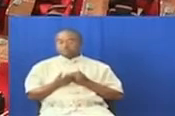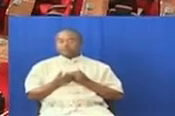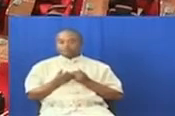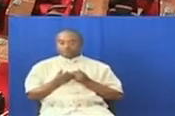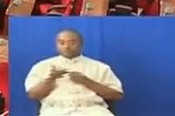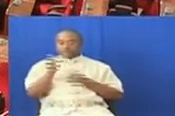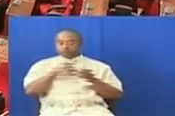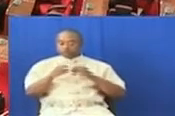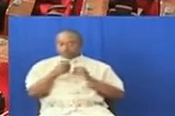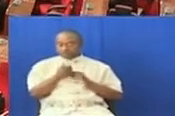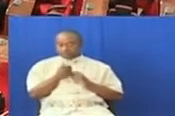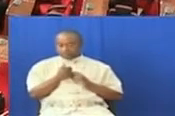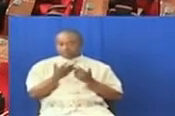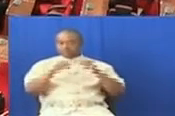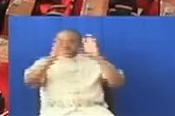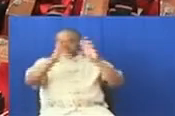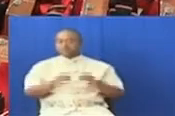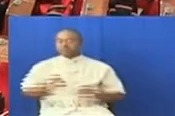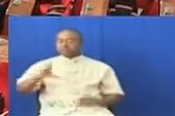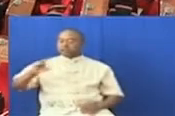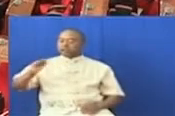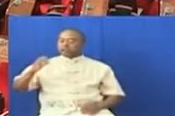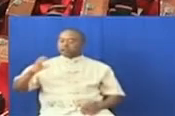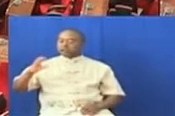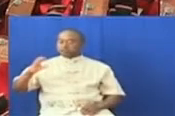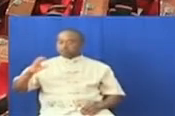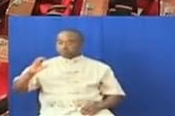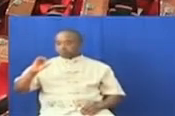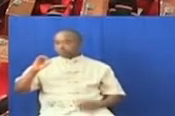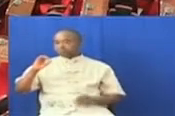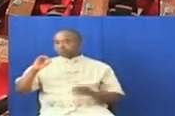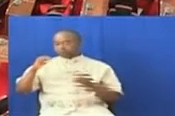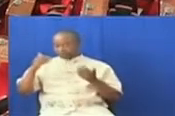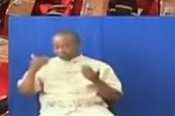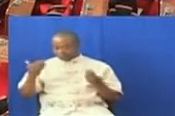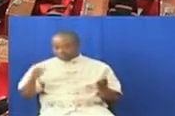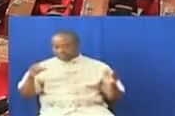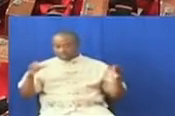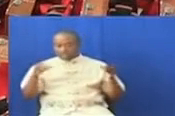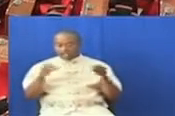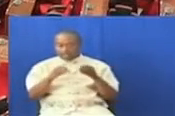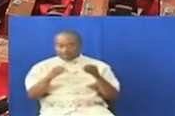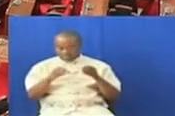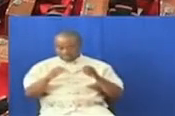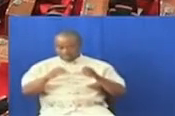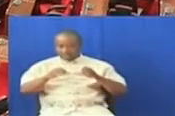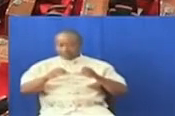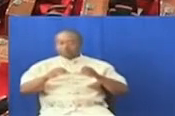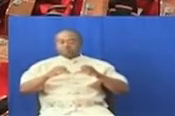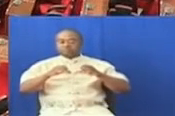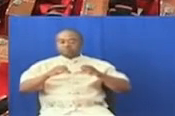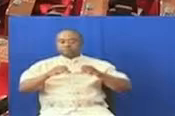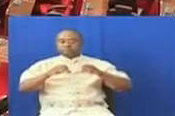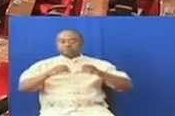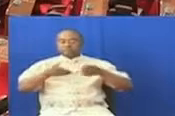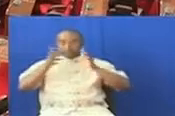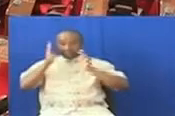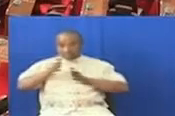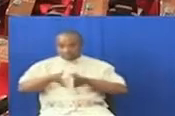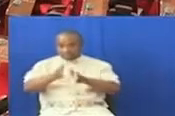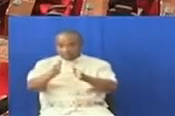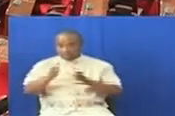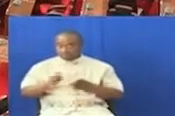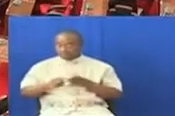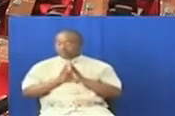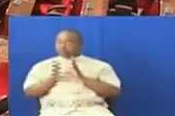LAC. Kwanza namshukuru Mwenyezi Mungu kuniwezesha kusimama siku ya leo. Na namshukuru mke wangu